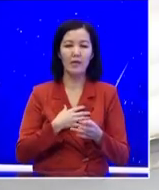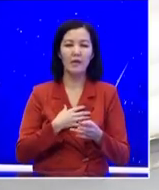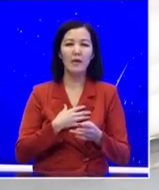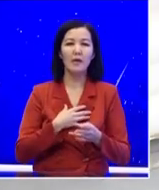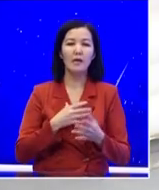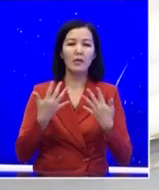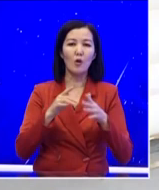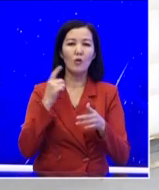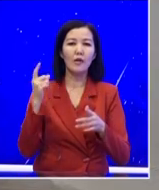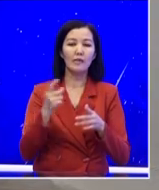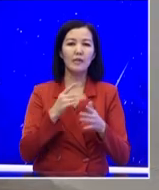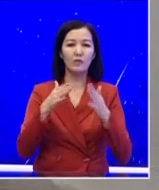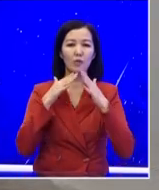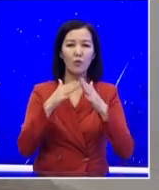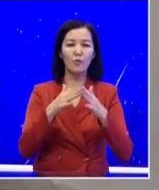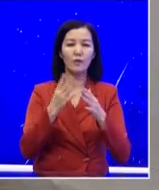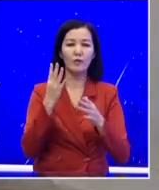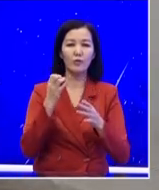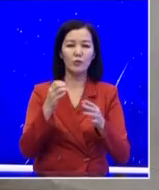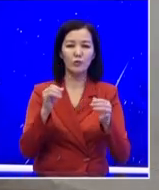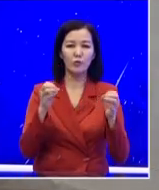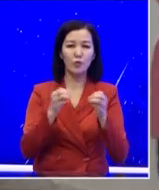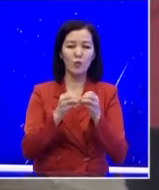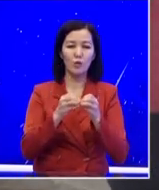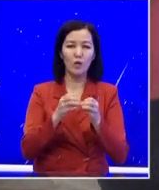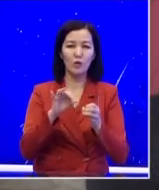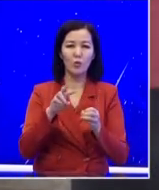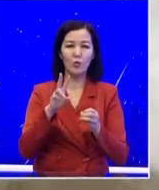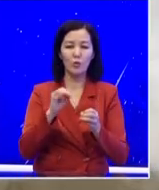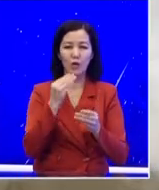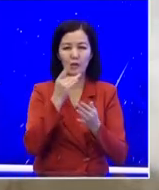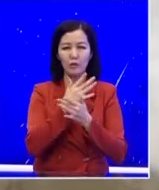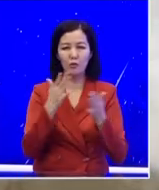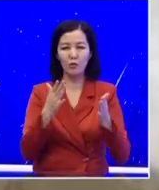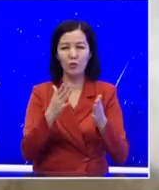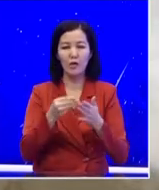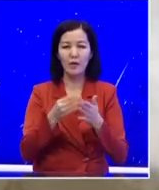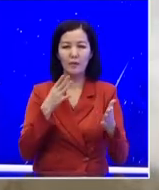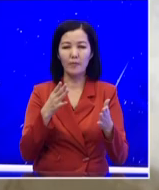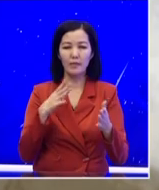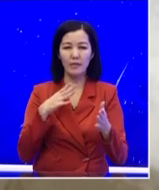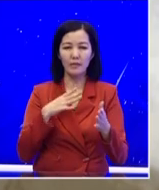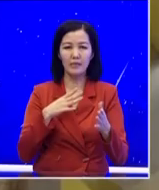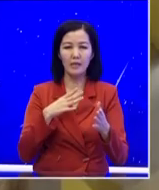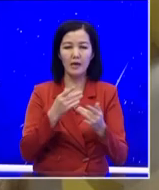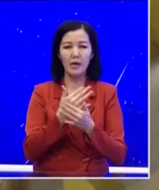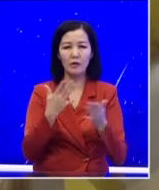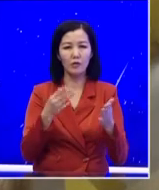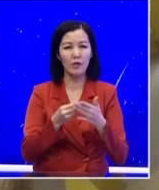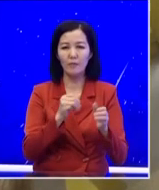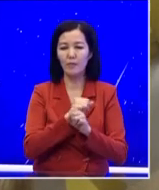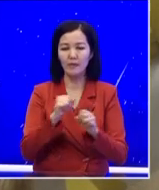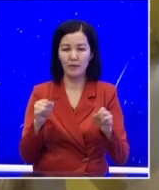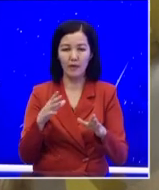берекелі шаруашылық қоймасында қазірге 410-ға тарта ұн бар. Азық-түлік бағасы күрт көтерілген шақта да өнімдері бағасын көтерген